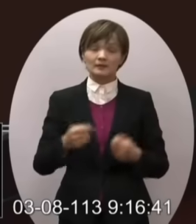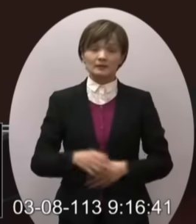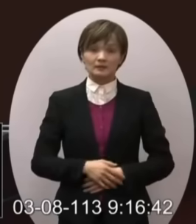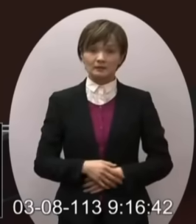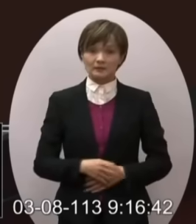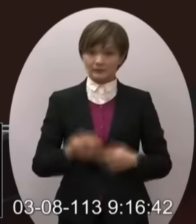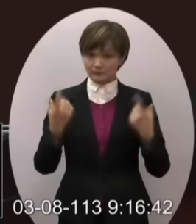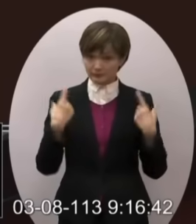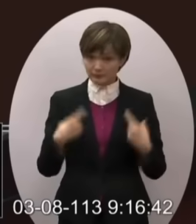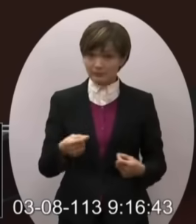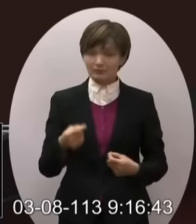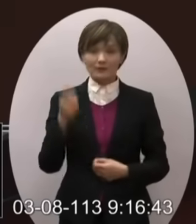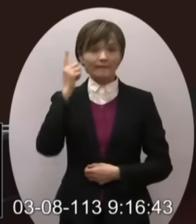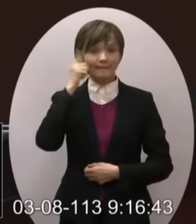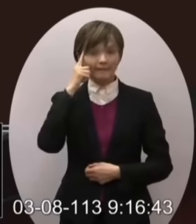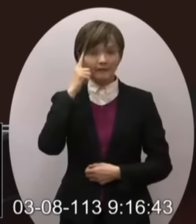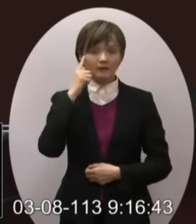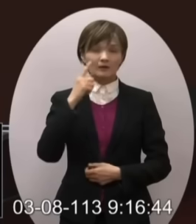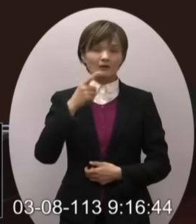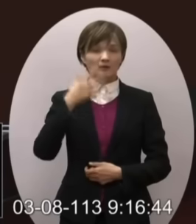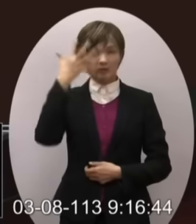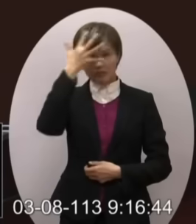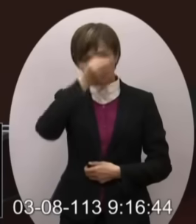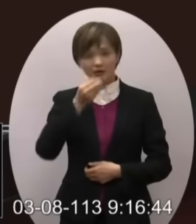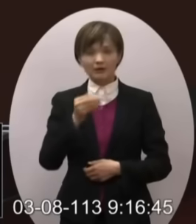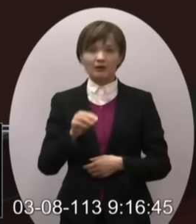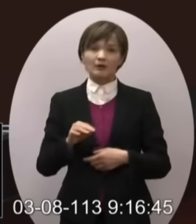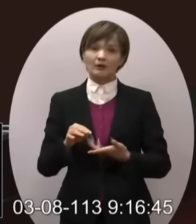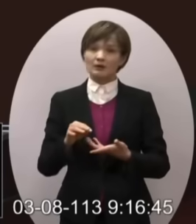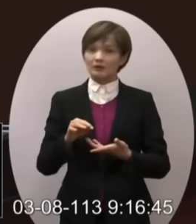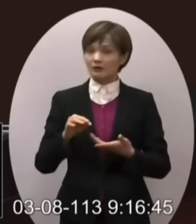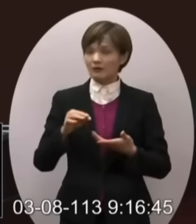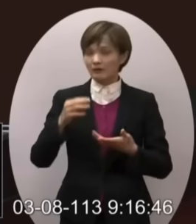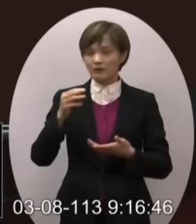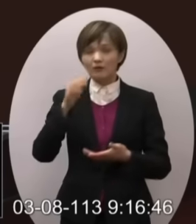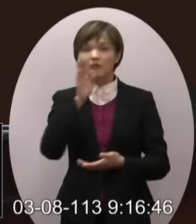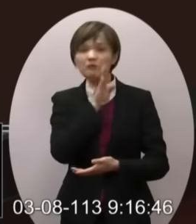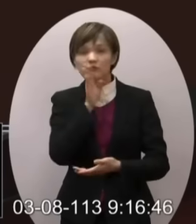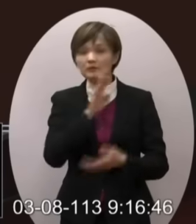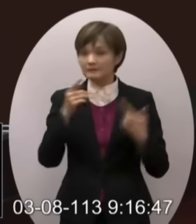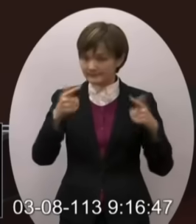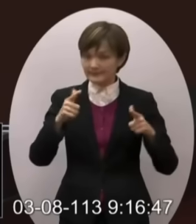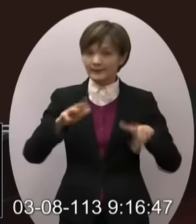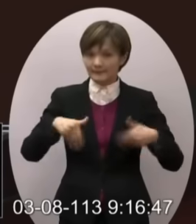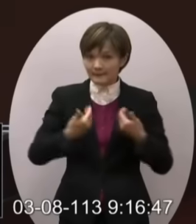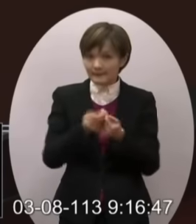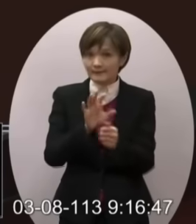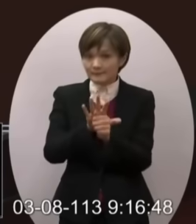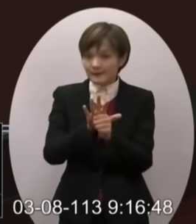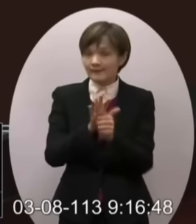本是一场灾难的银发海啸转变为国家发展的动力。